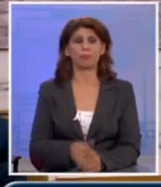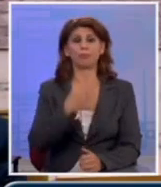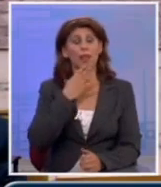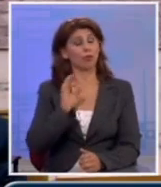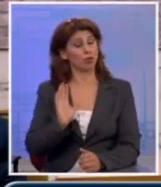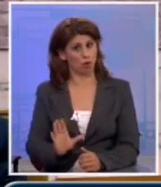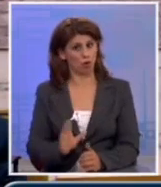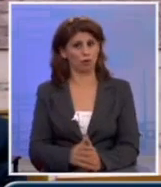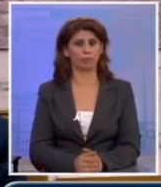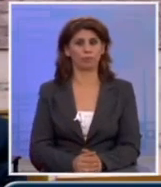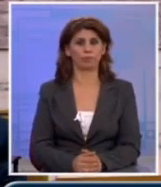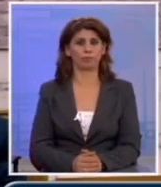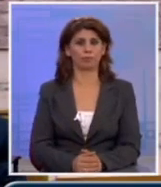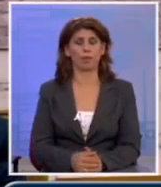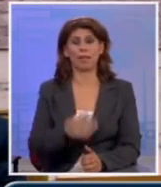Γι' αυτό το λόγο.